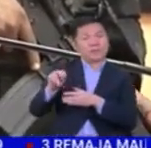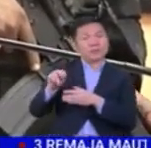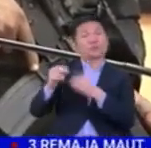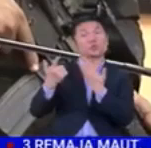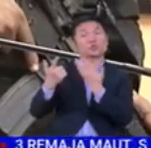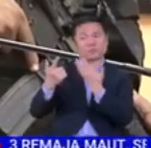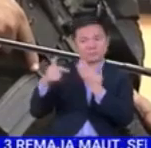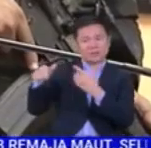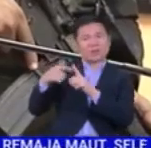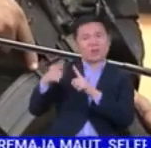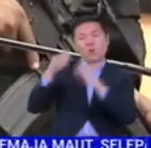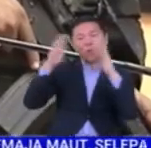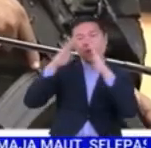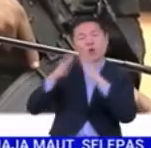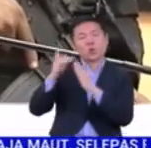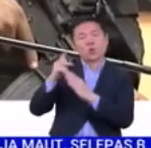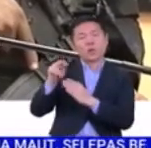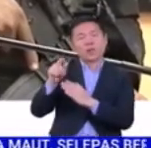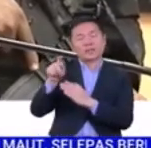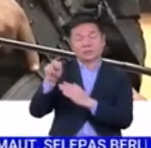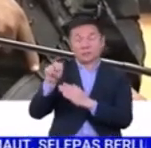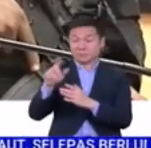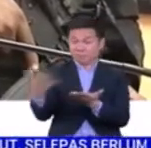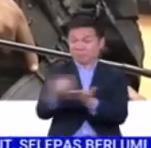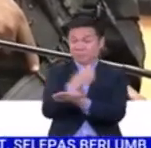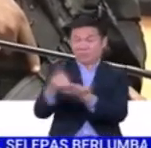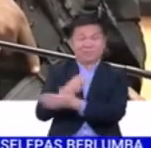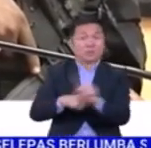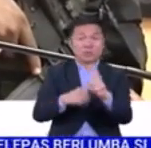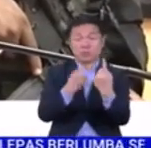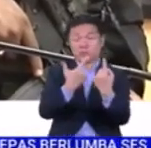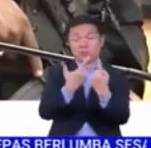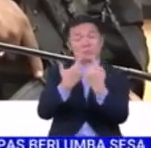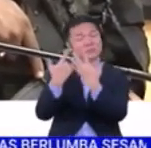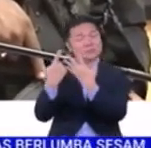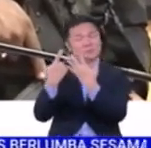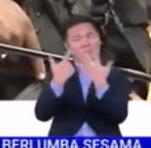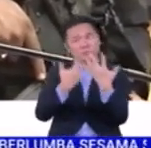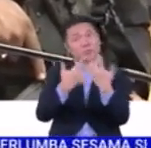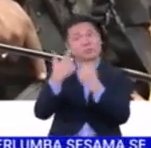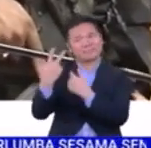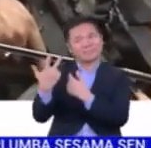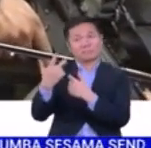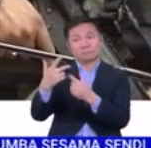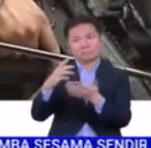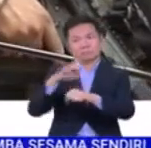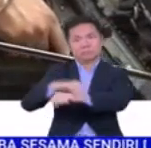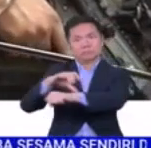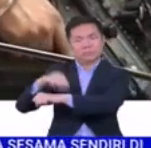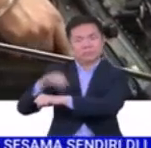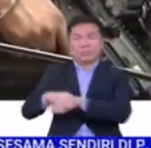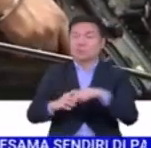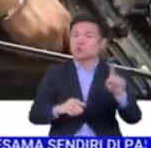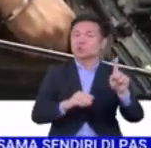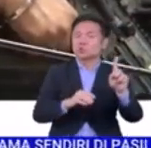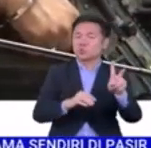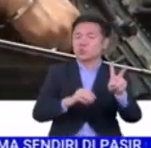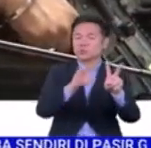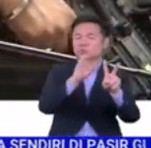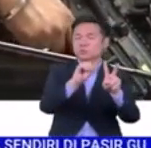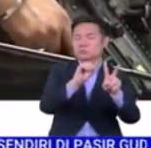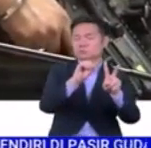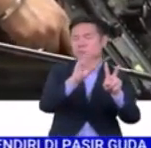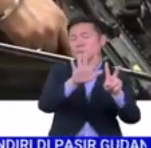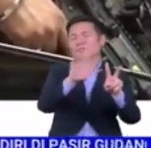berjaya mereka akan sebanyak 137 kiss tangkapan darah pasca yang melibatkan penahanan 251